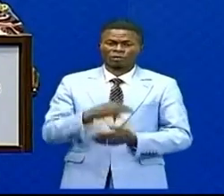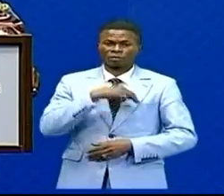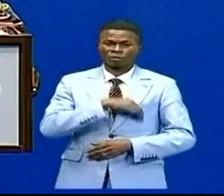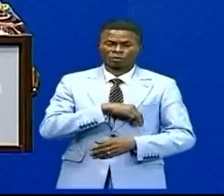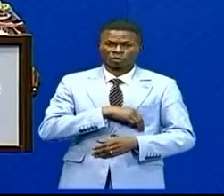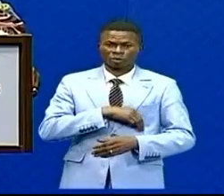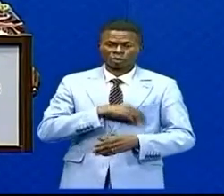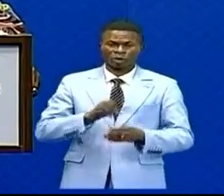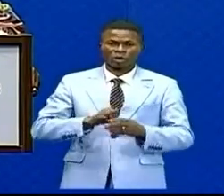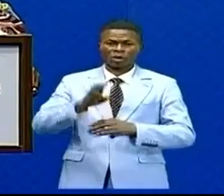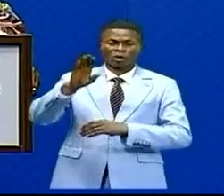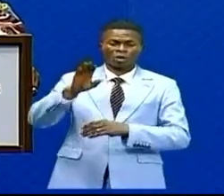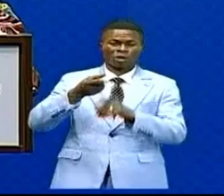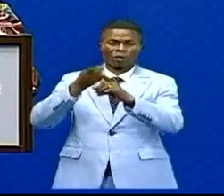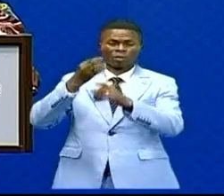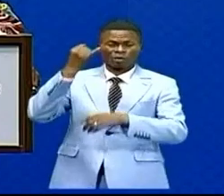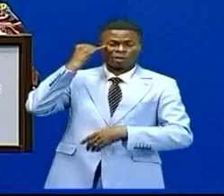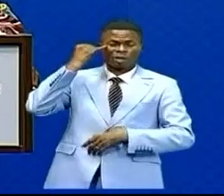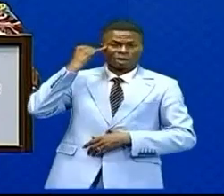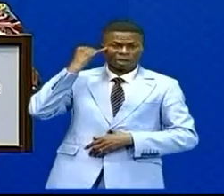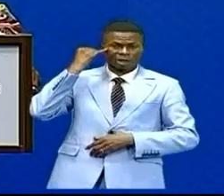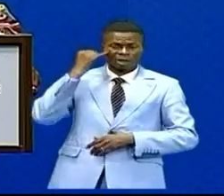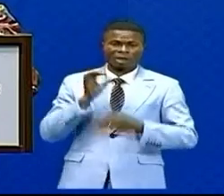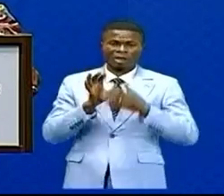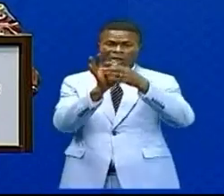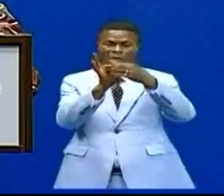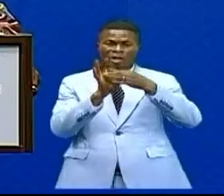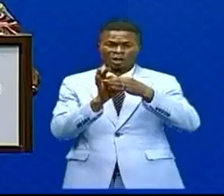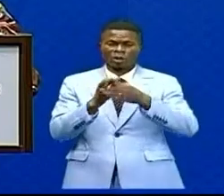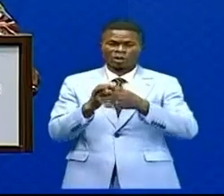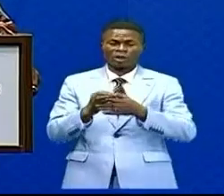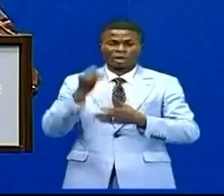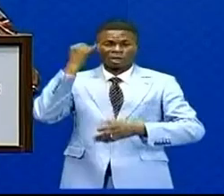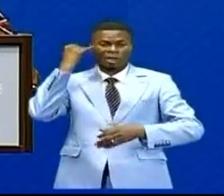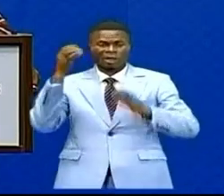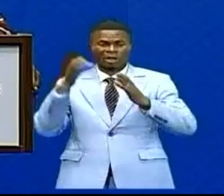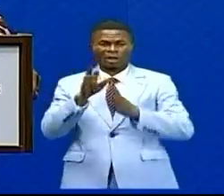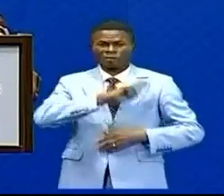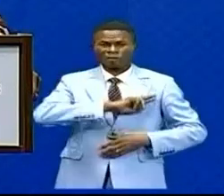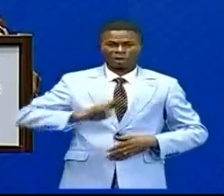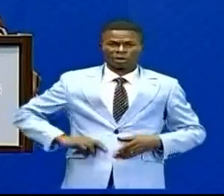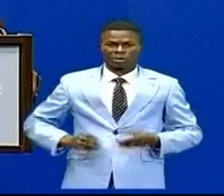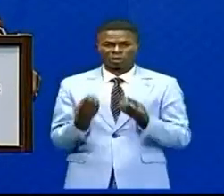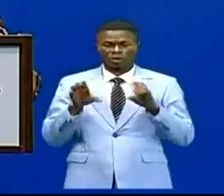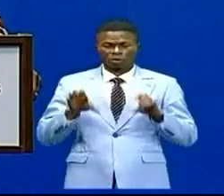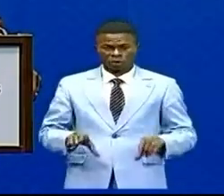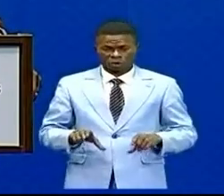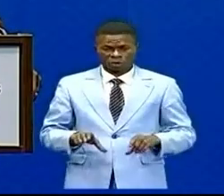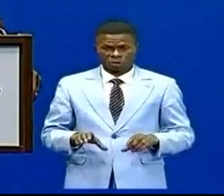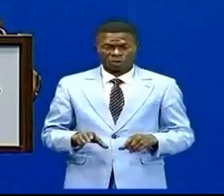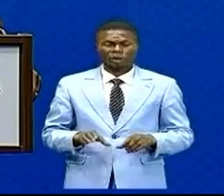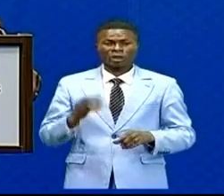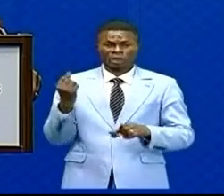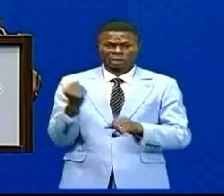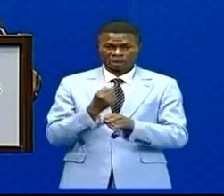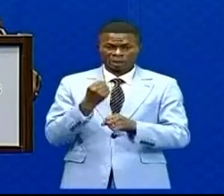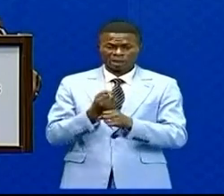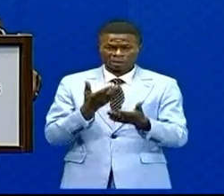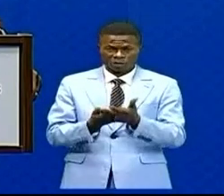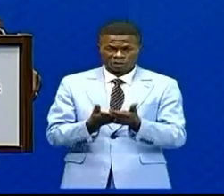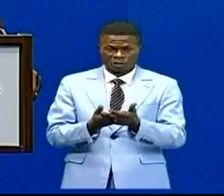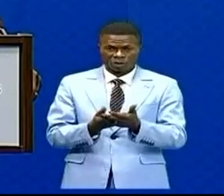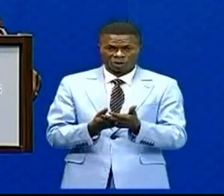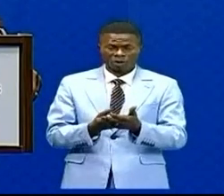mission diligentée en Inde, la coopération entre les deux pays. Ce processus a abouti